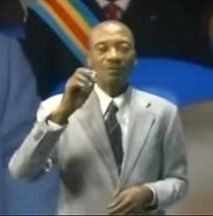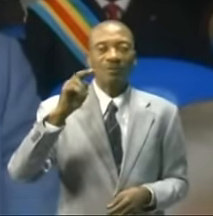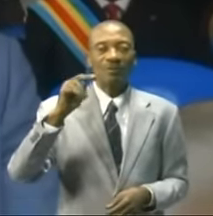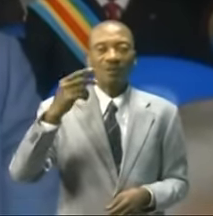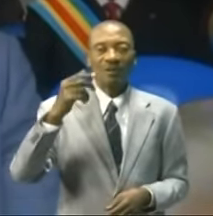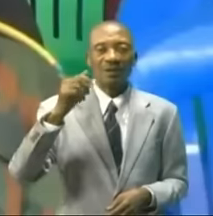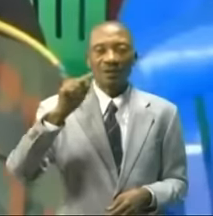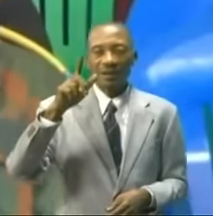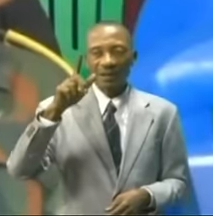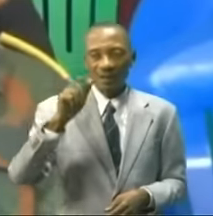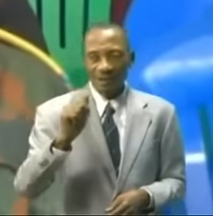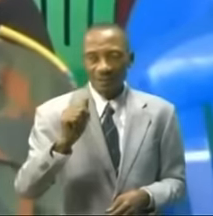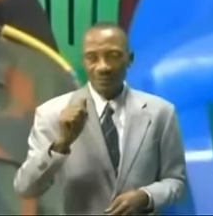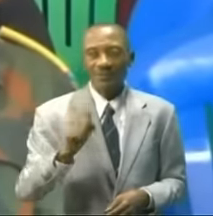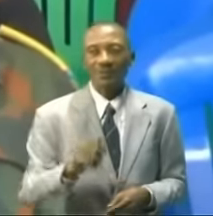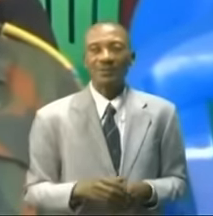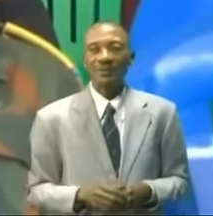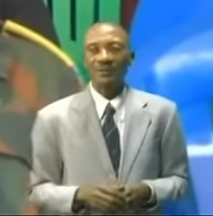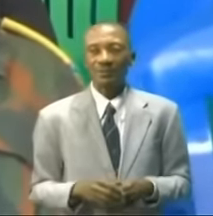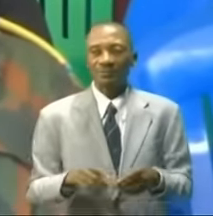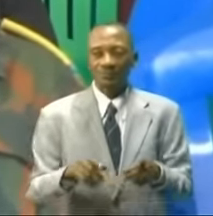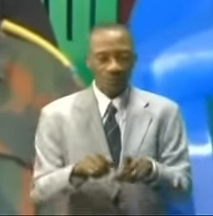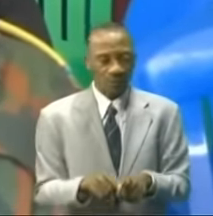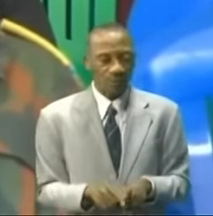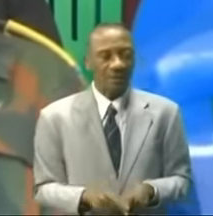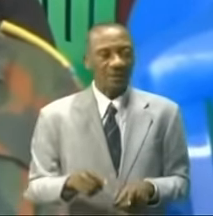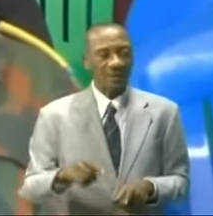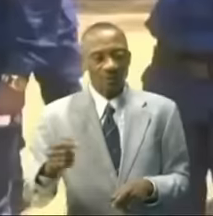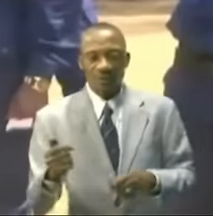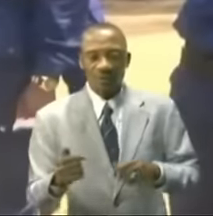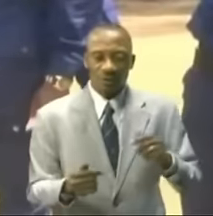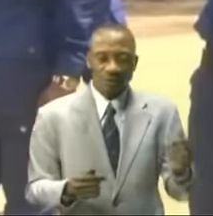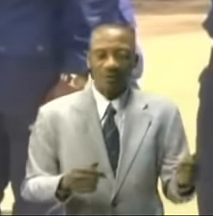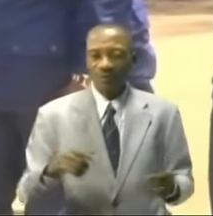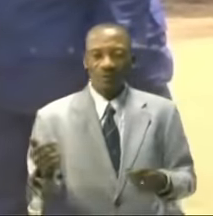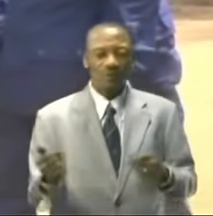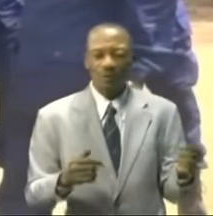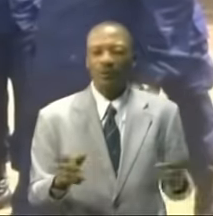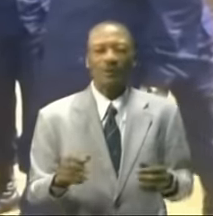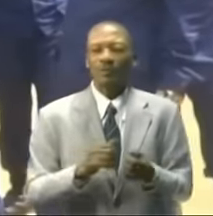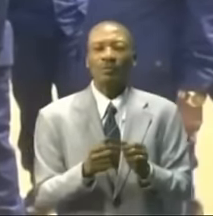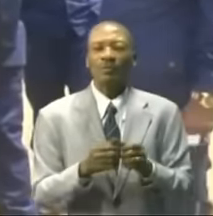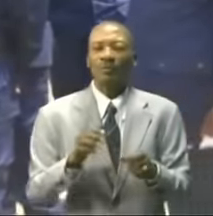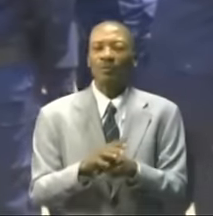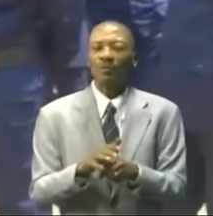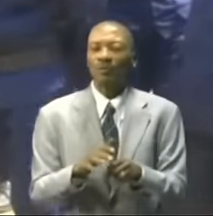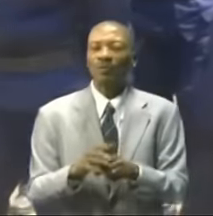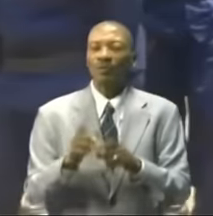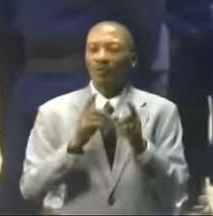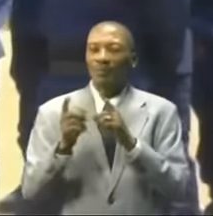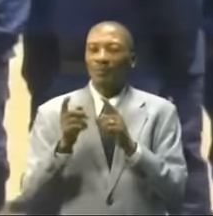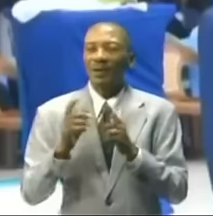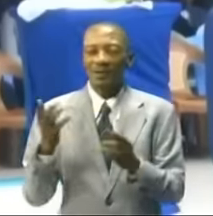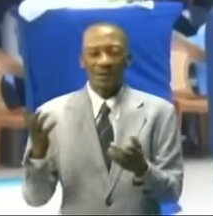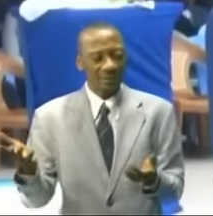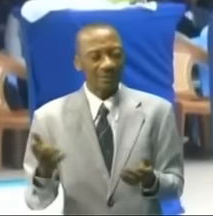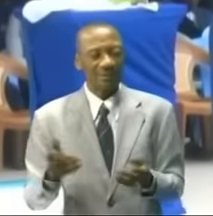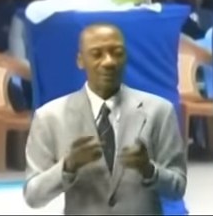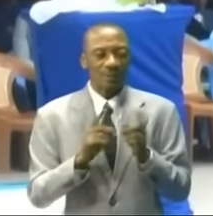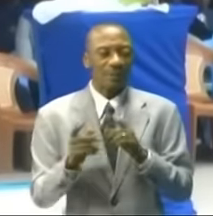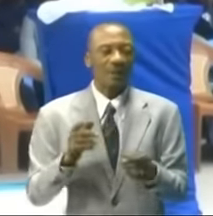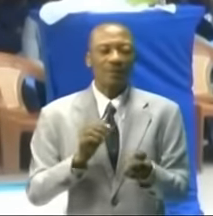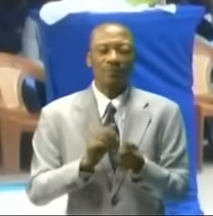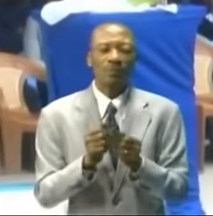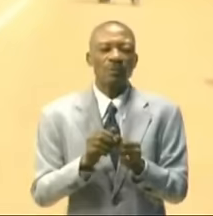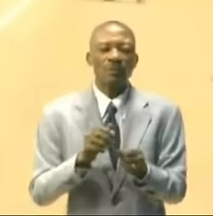permanent pour barrer route aux fabricants de drogue et malfrants qui créent l'inquiétude dans le chef des habitants de la Mongala. Notez